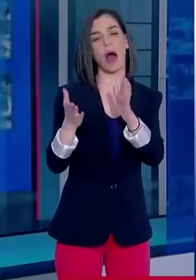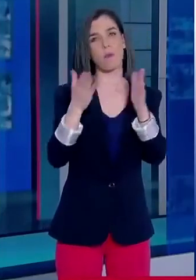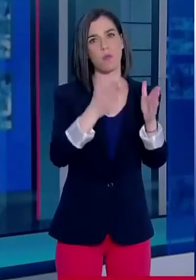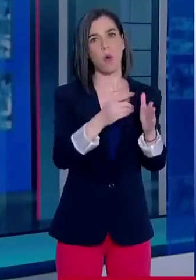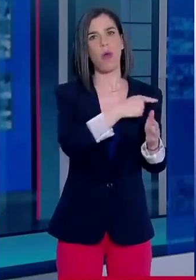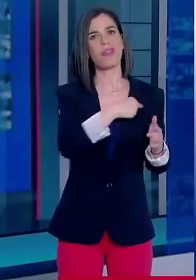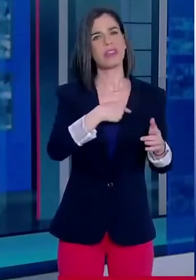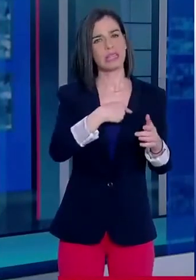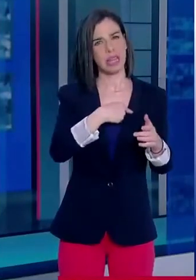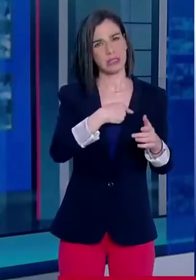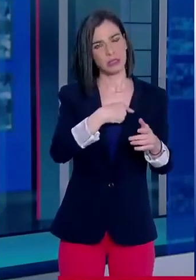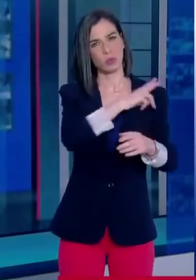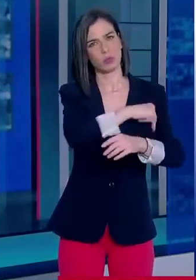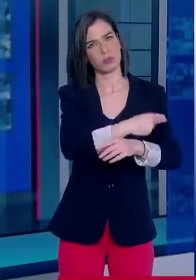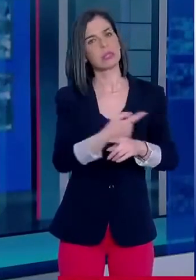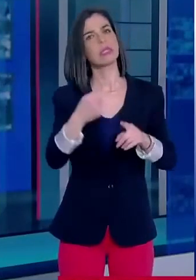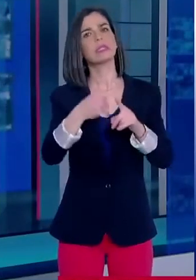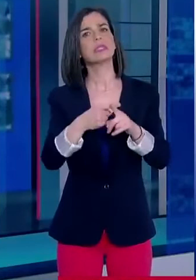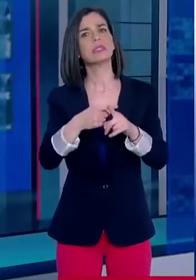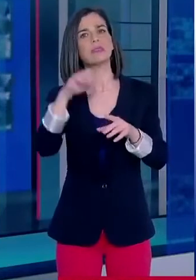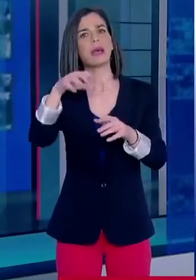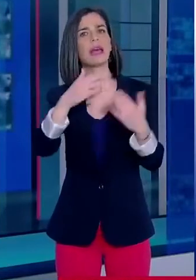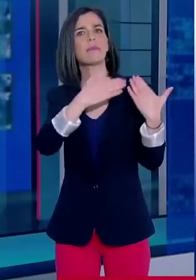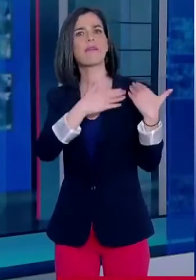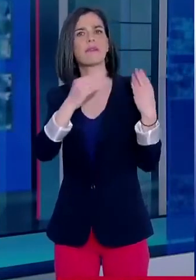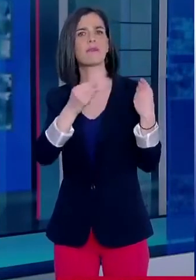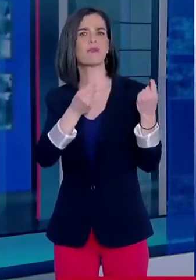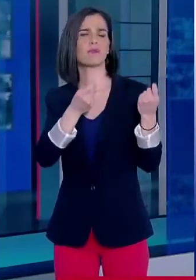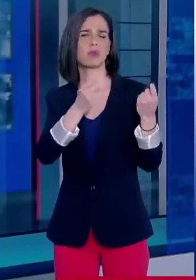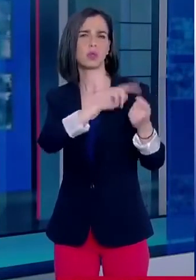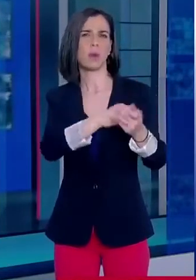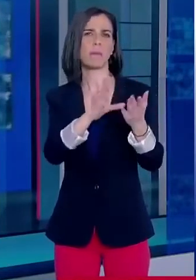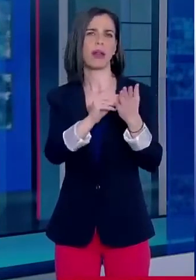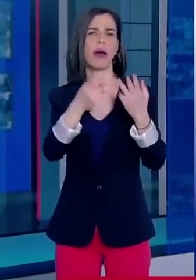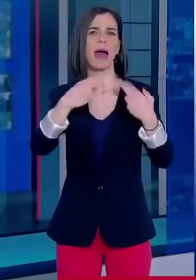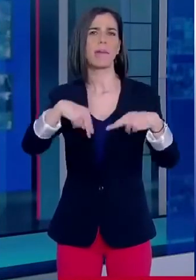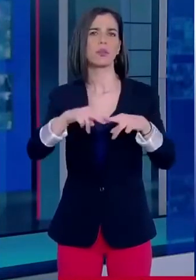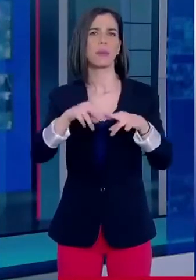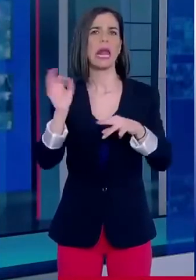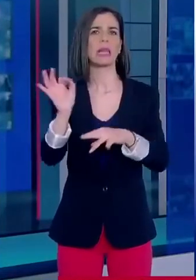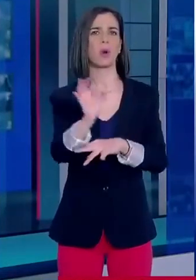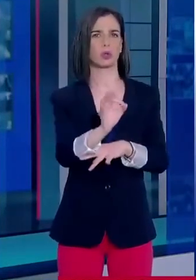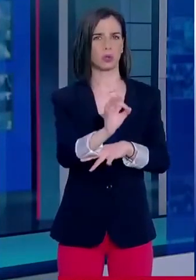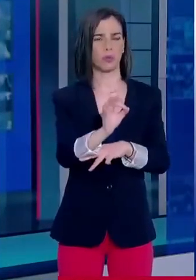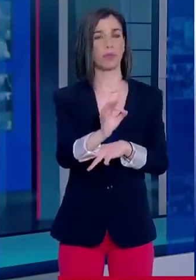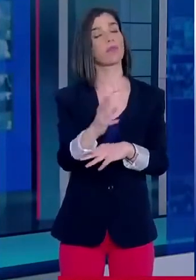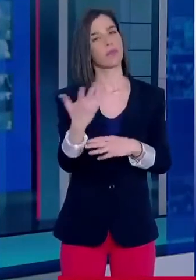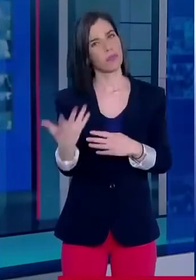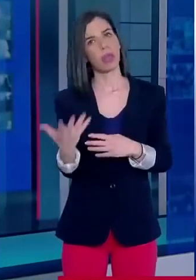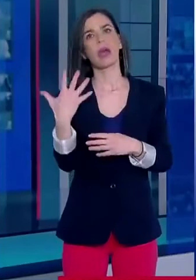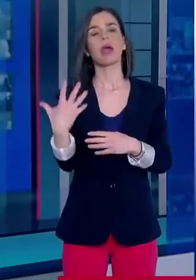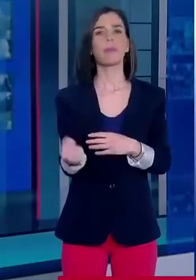τις διοικήσεις των νοσοκομείων όσο και από τα όργανα τα οποία υπάρχουν στα νοσοκομεία όπως είναι οι επιτροπές λοιμόξεων. Επομένως